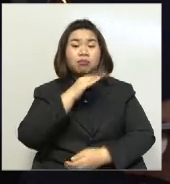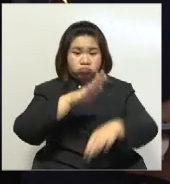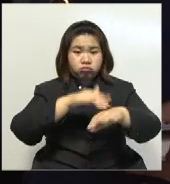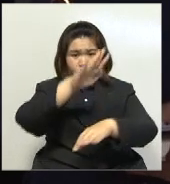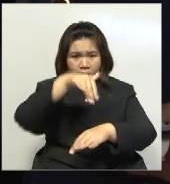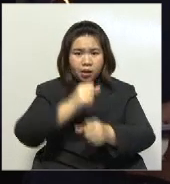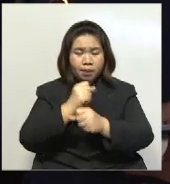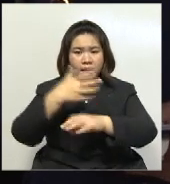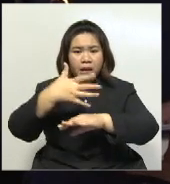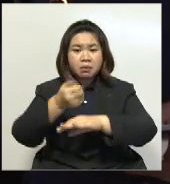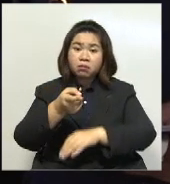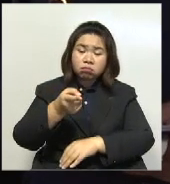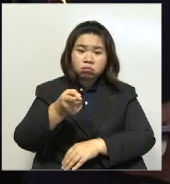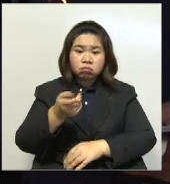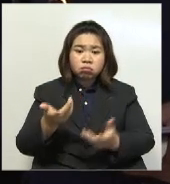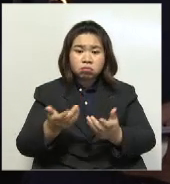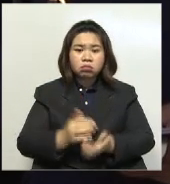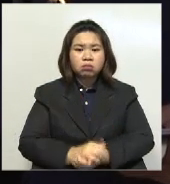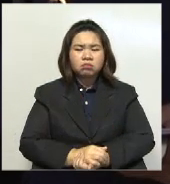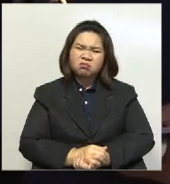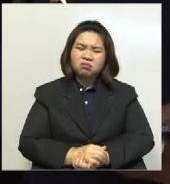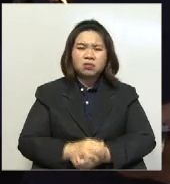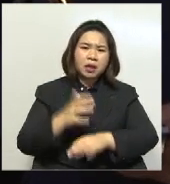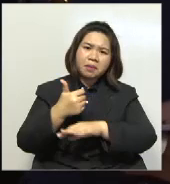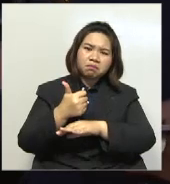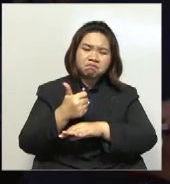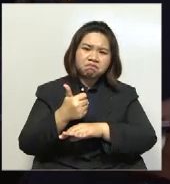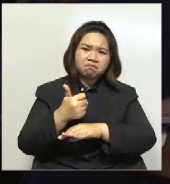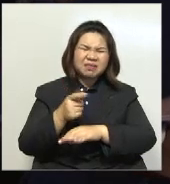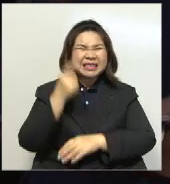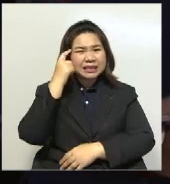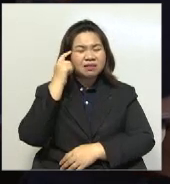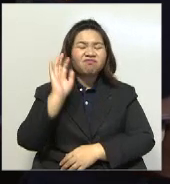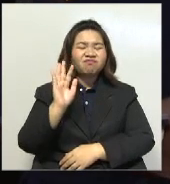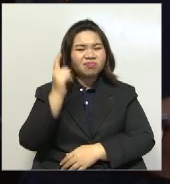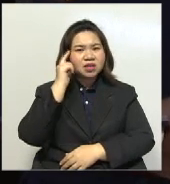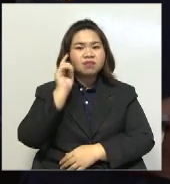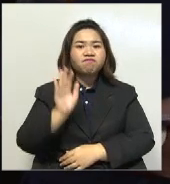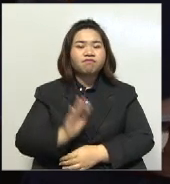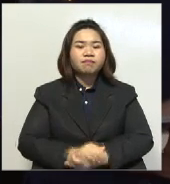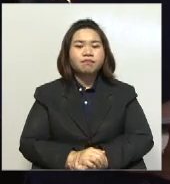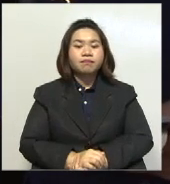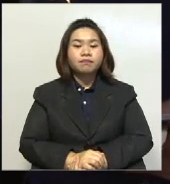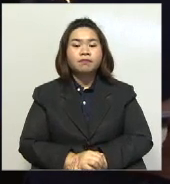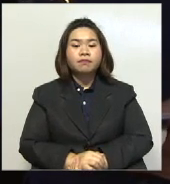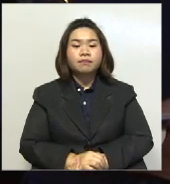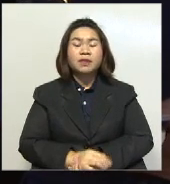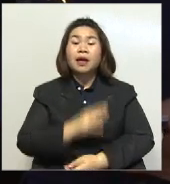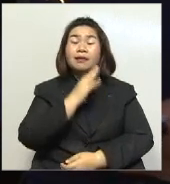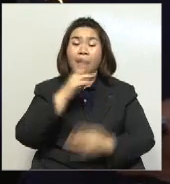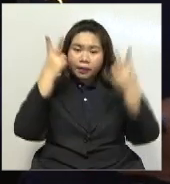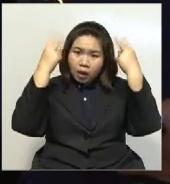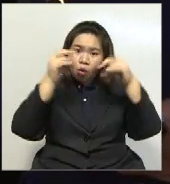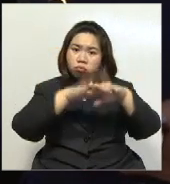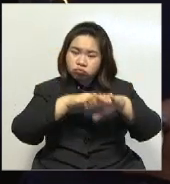ไม่ถ้าเผื่อท่านจะยกชวนลงเล่นการเมืองด้วย การเมืองคิดดูก่อน คือถ้าชวนให้มาช่วยอย่างเงี้ยได้